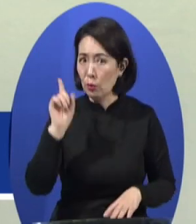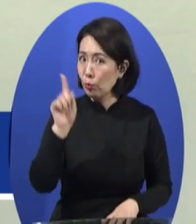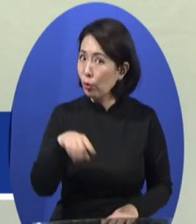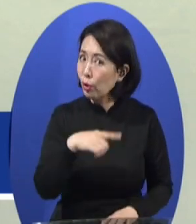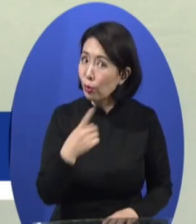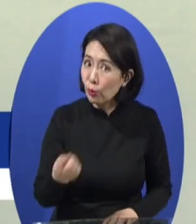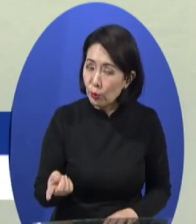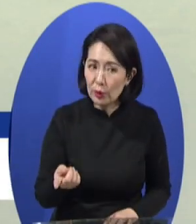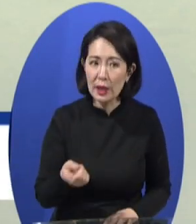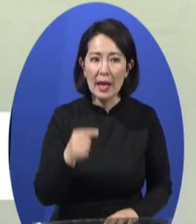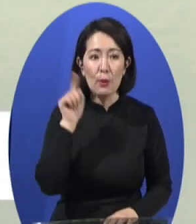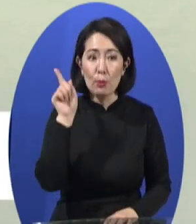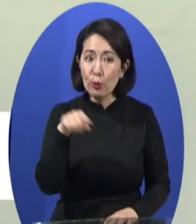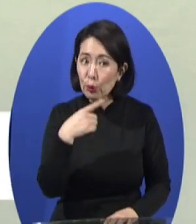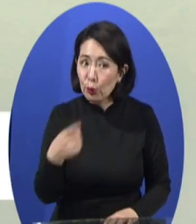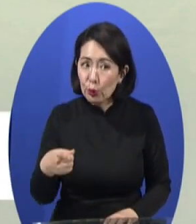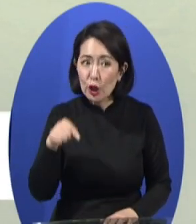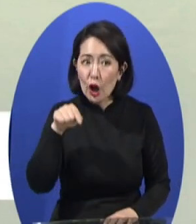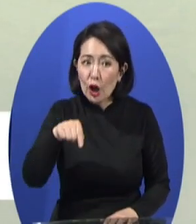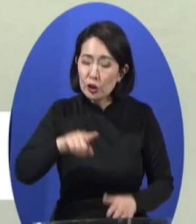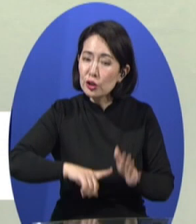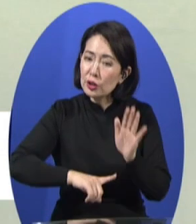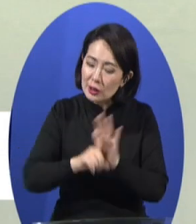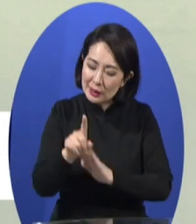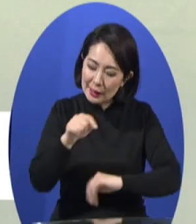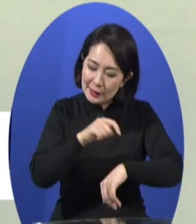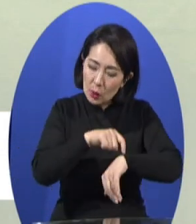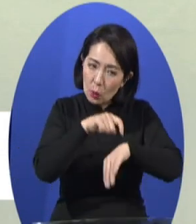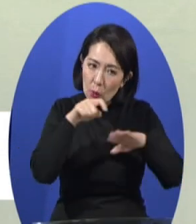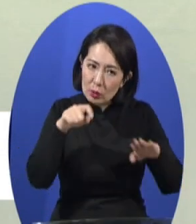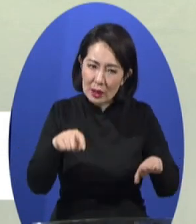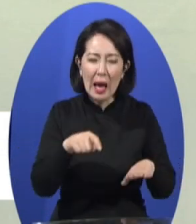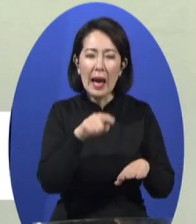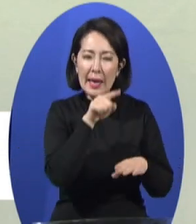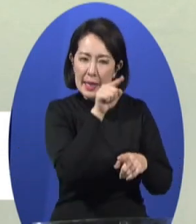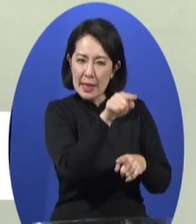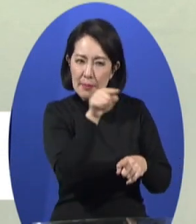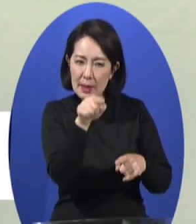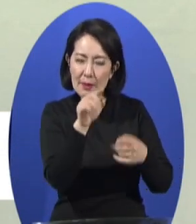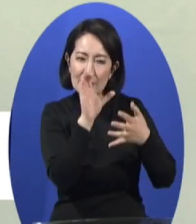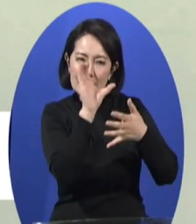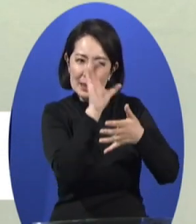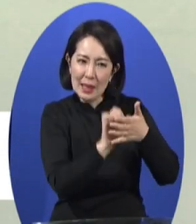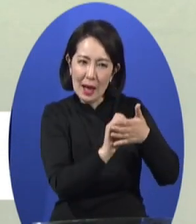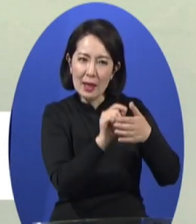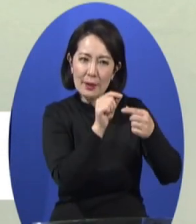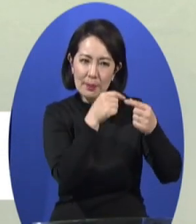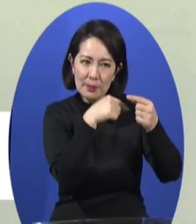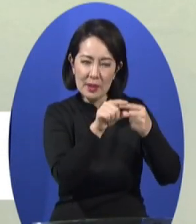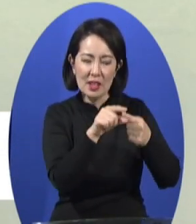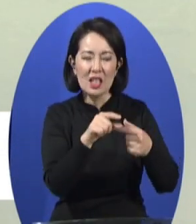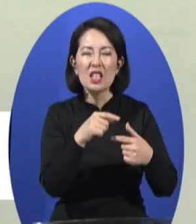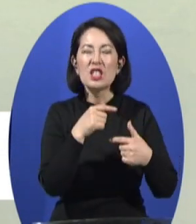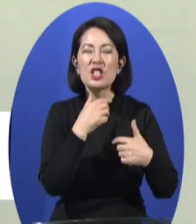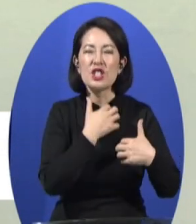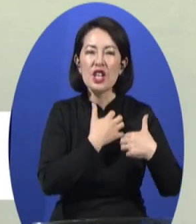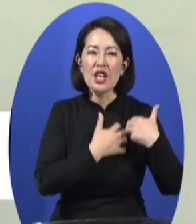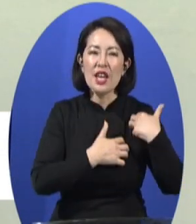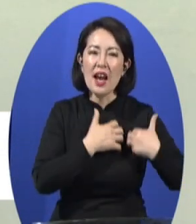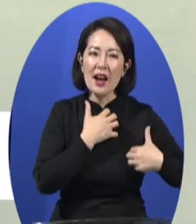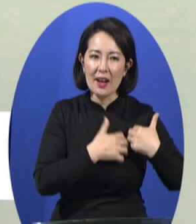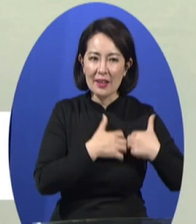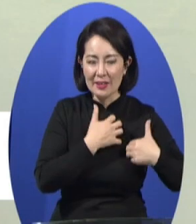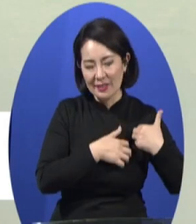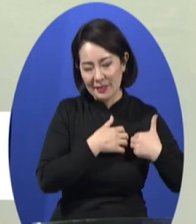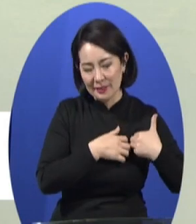болохгүй. Яг өнөөдрөөс эхлээд яг энэ цаг хугацаанаас эхлээд тийм одоо сан одоо төргөн emergency fund гэж ярьдгийн